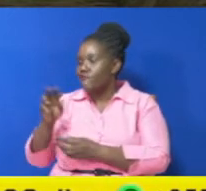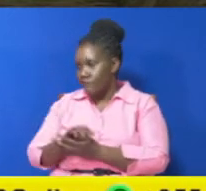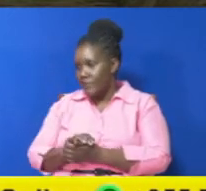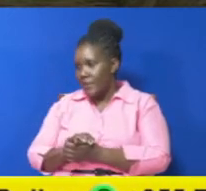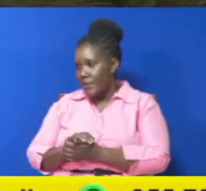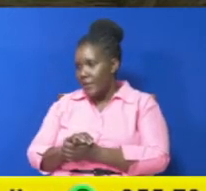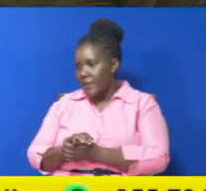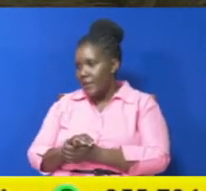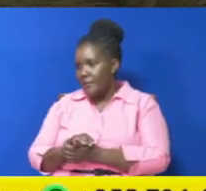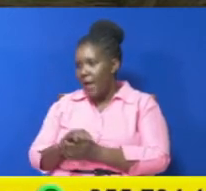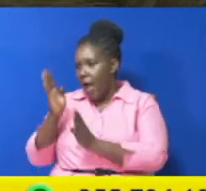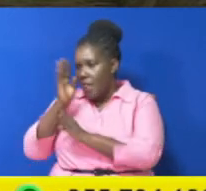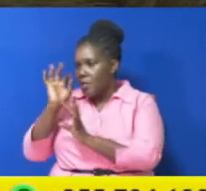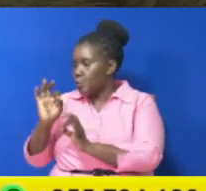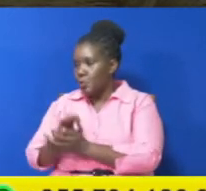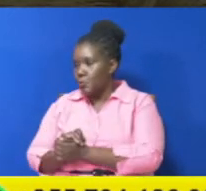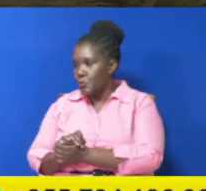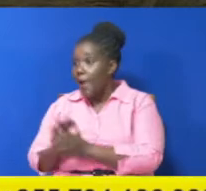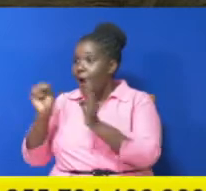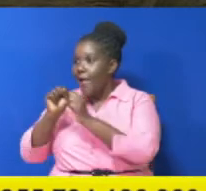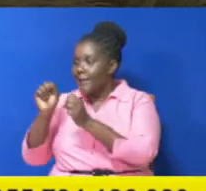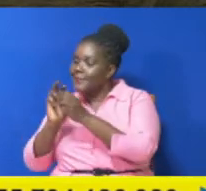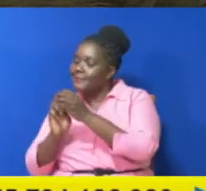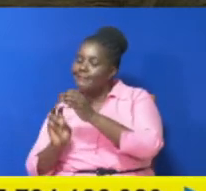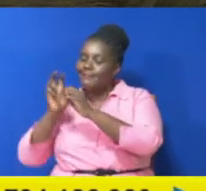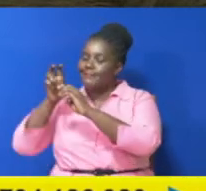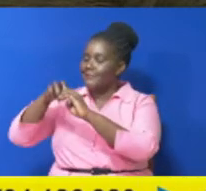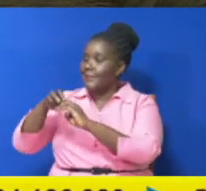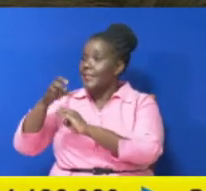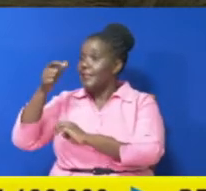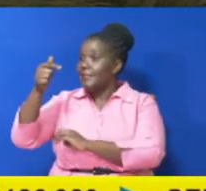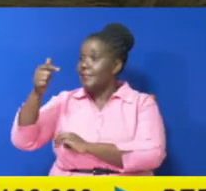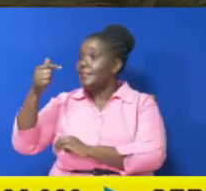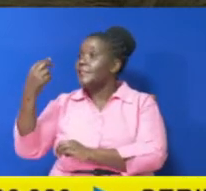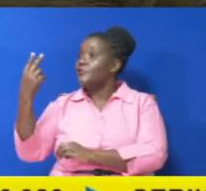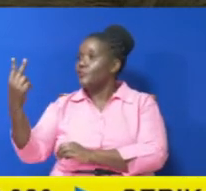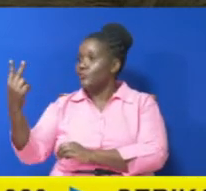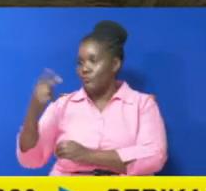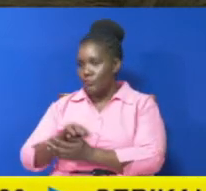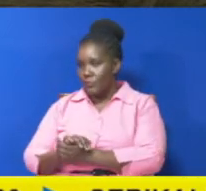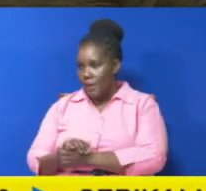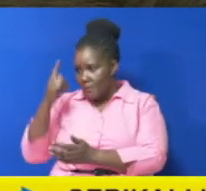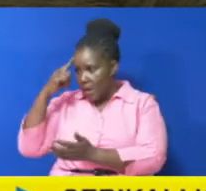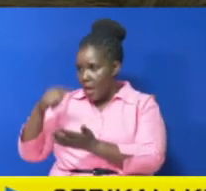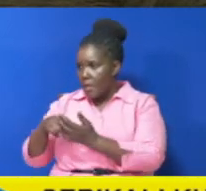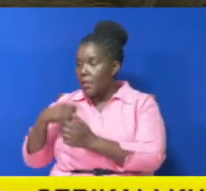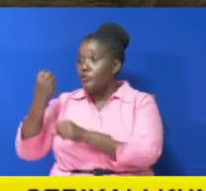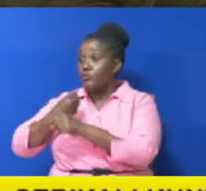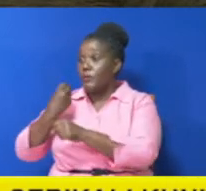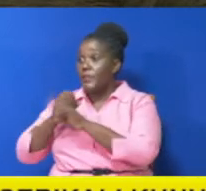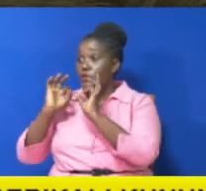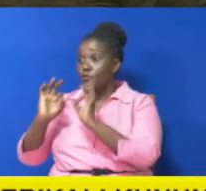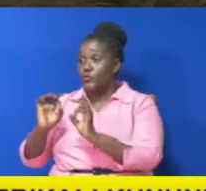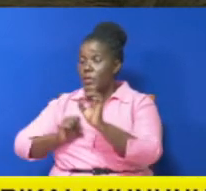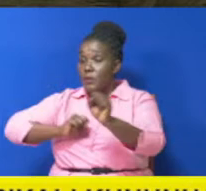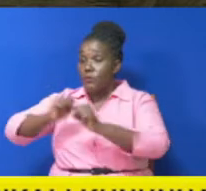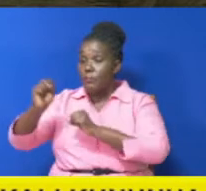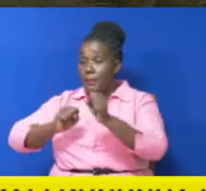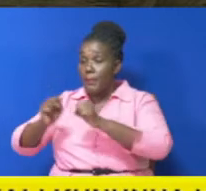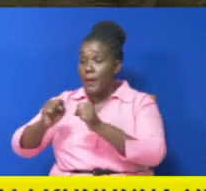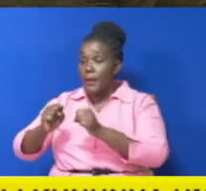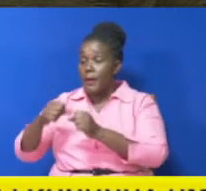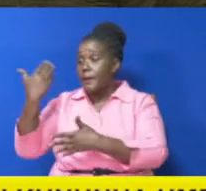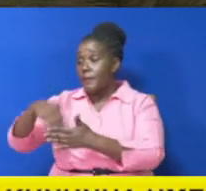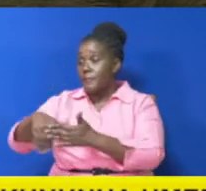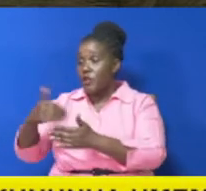2 ambao ni kati ya nchi chache za Afrika ambazo zinafanya vizuri katika mapambano ya kuzuia usafishaji haramu